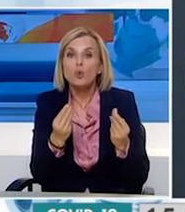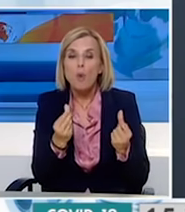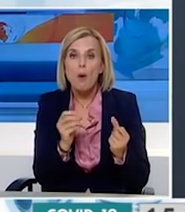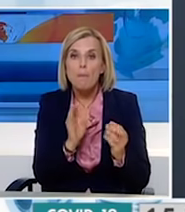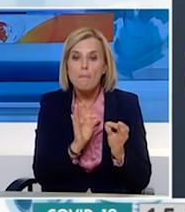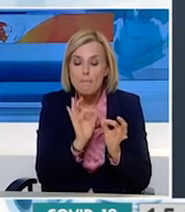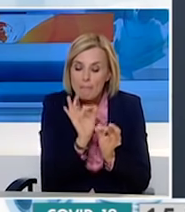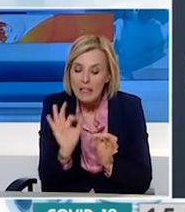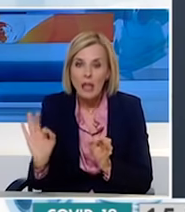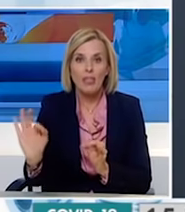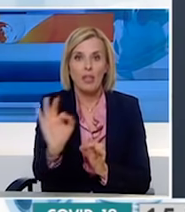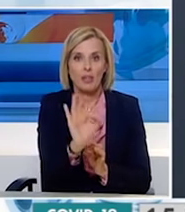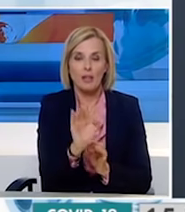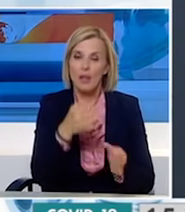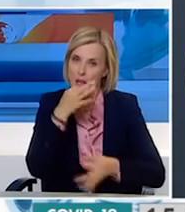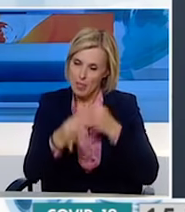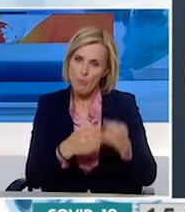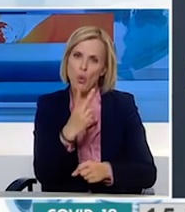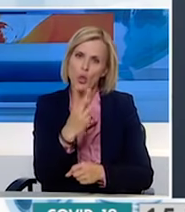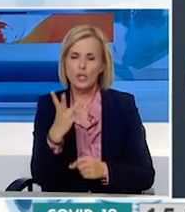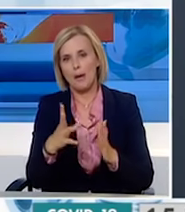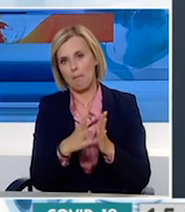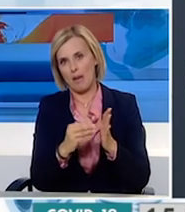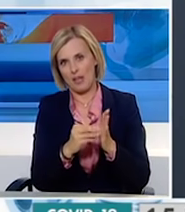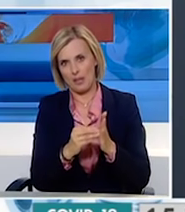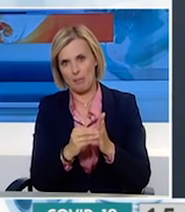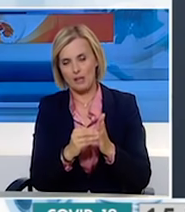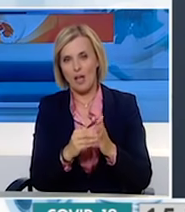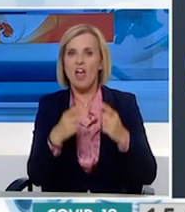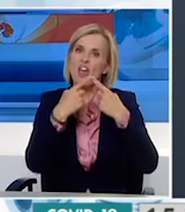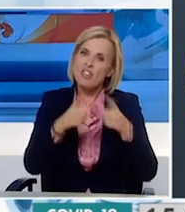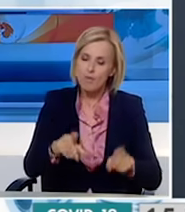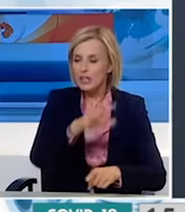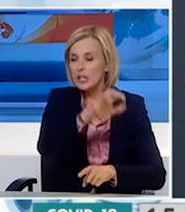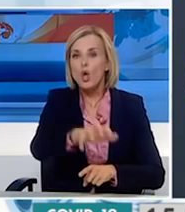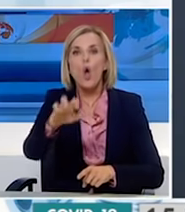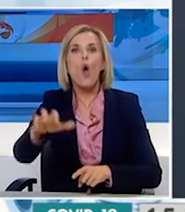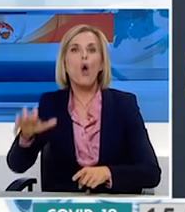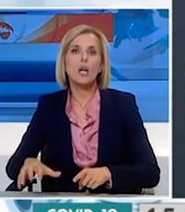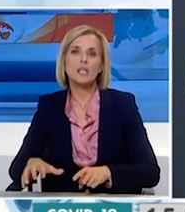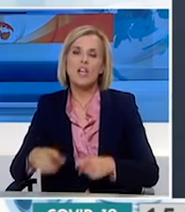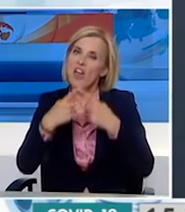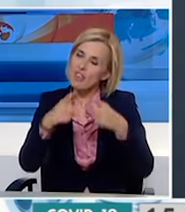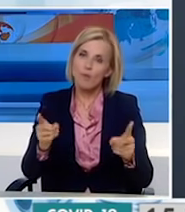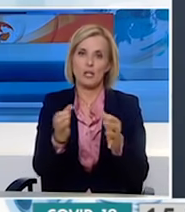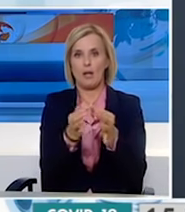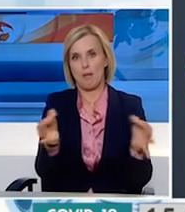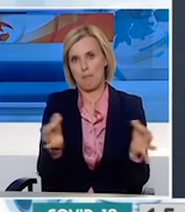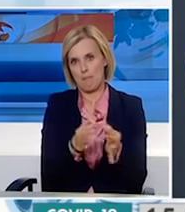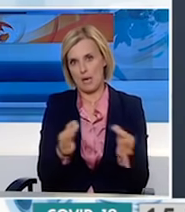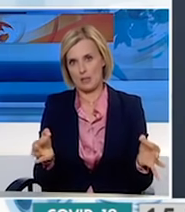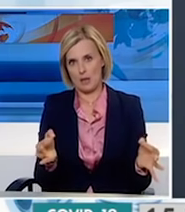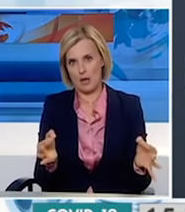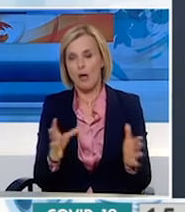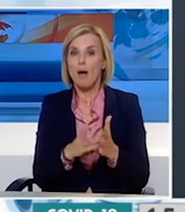επιδημίας. Θα σας πω 2-3 παραδείγματα. Διαφέρει από χώρα σε χώρα, από μέτρο σε μέτρο, έχει σχέση με την εξάπλωση του ιού